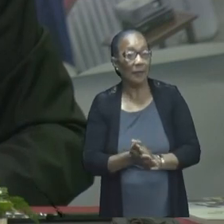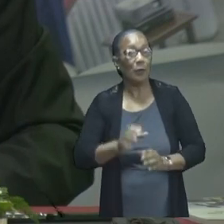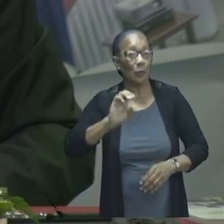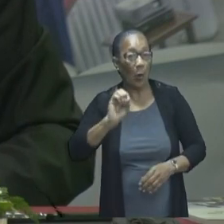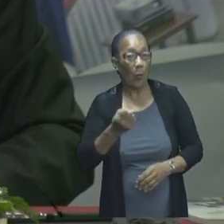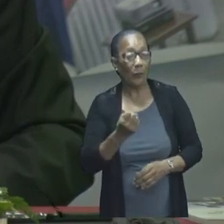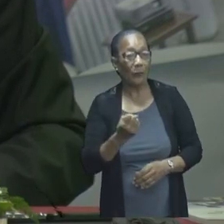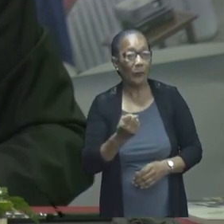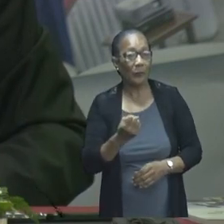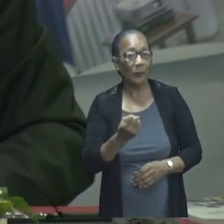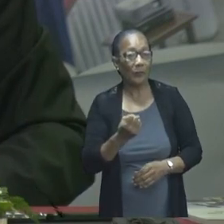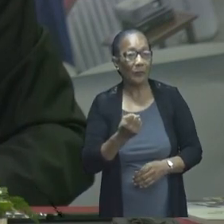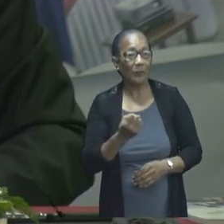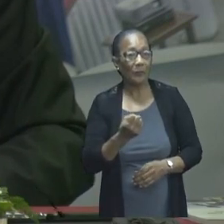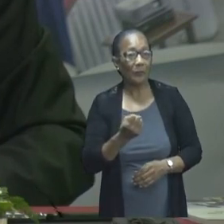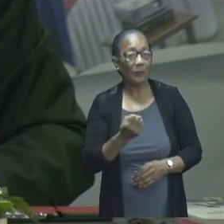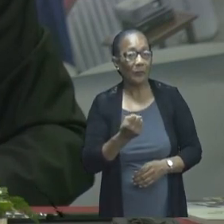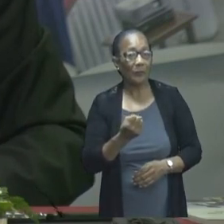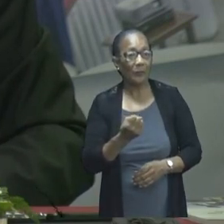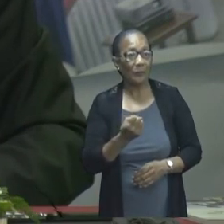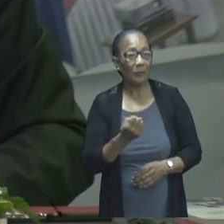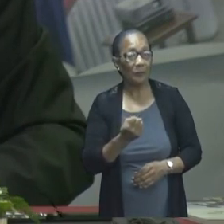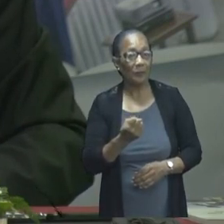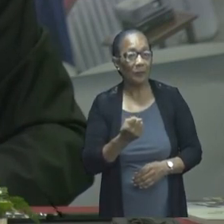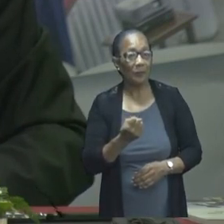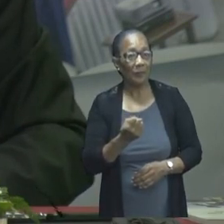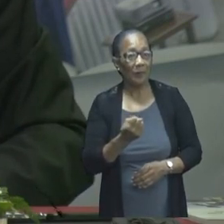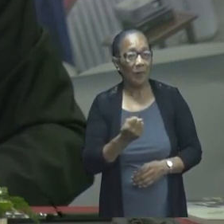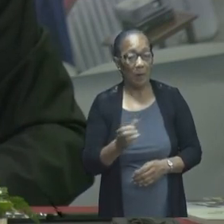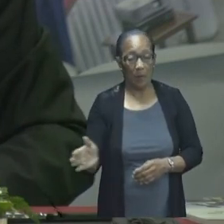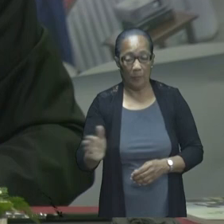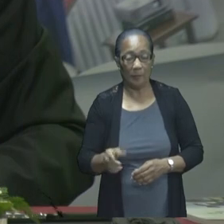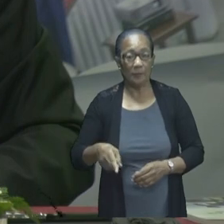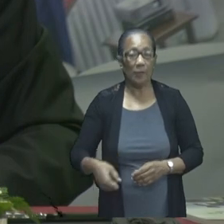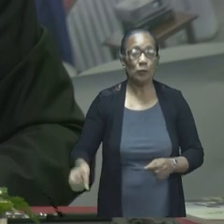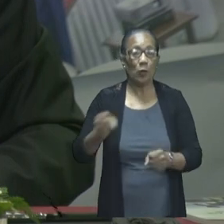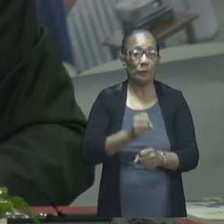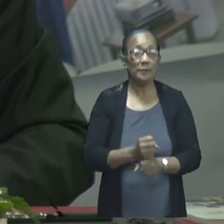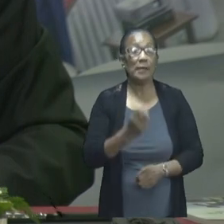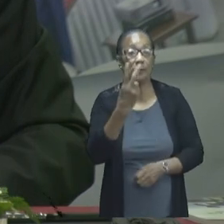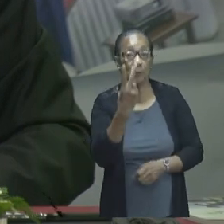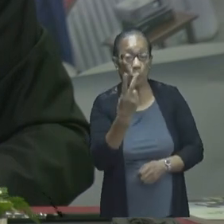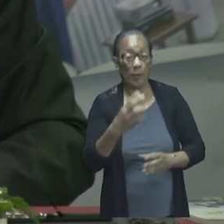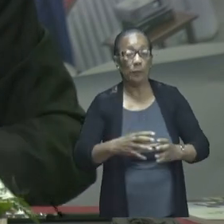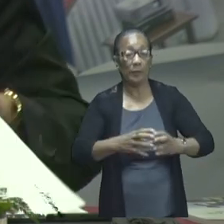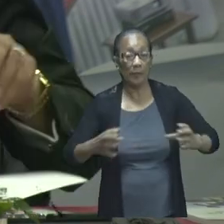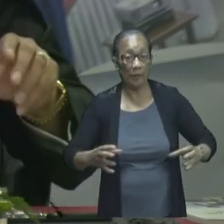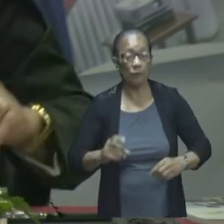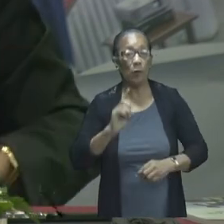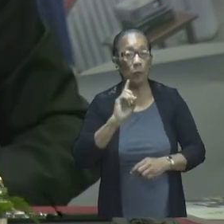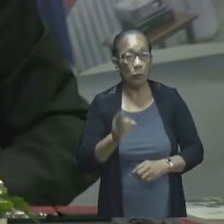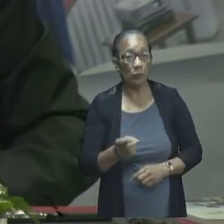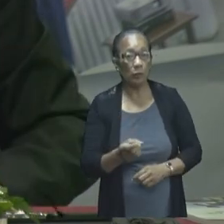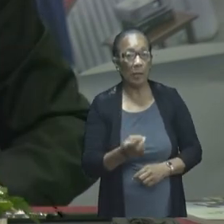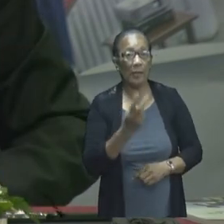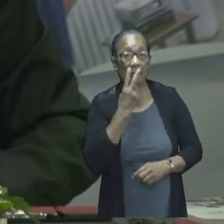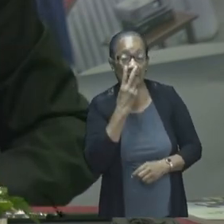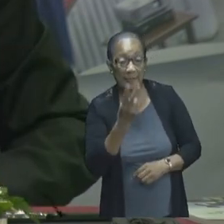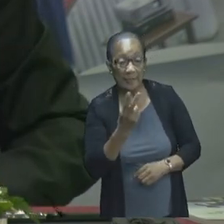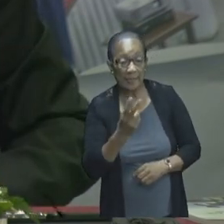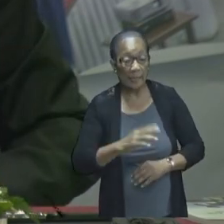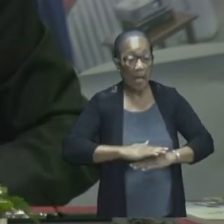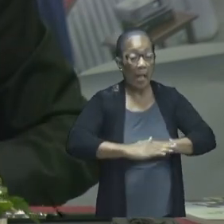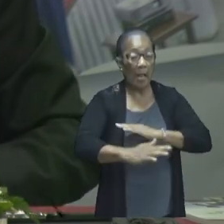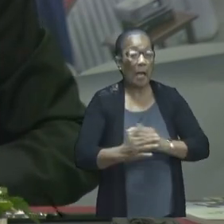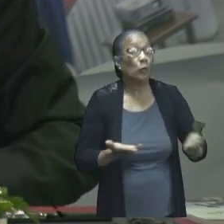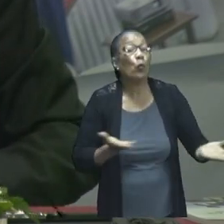hun show base in suriname op te zetten twee moeten nog een stukje land aantonen die zijn bestemd voor niet keeri